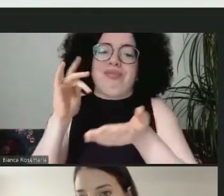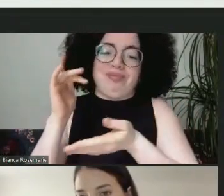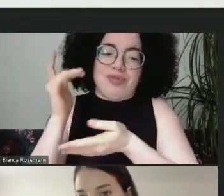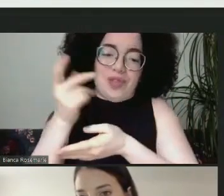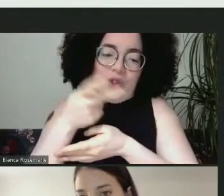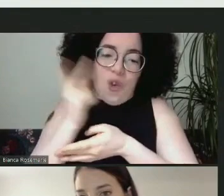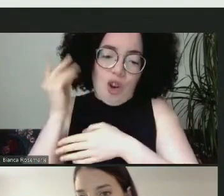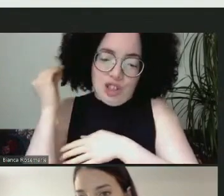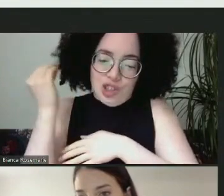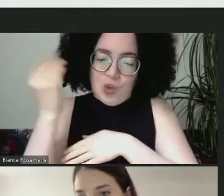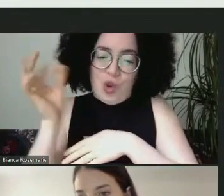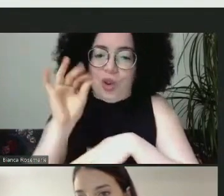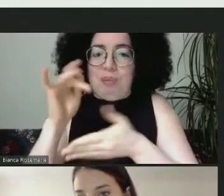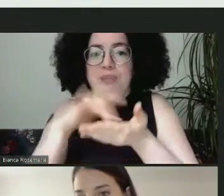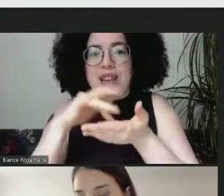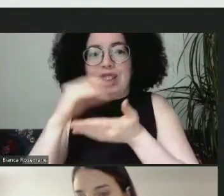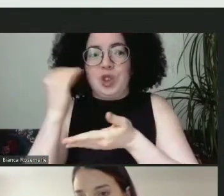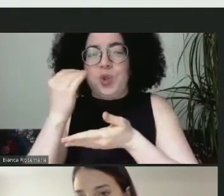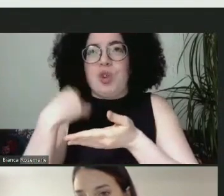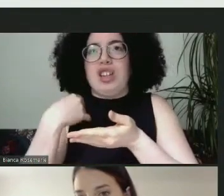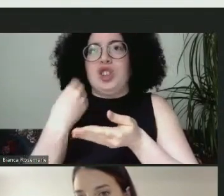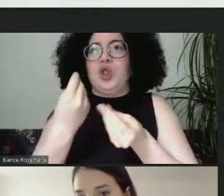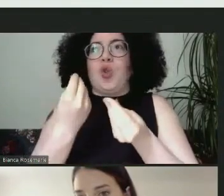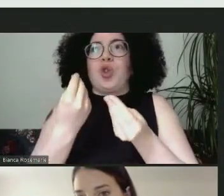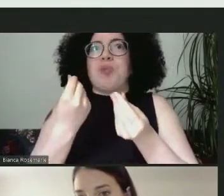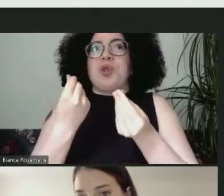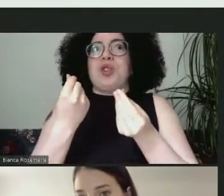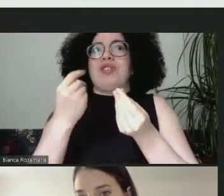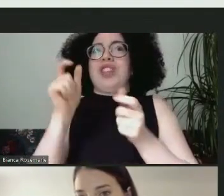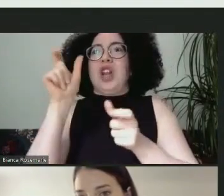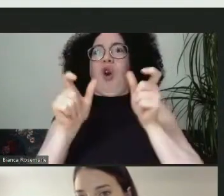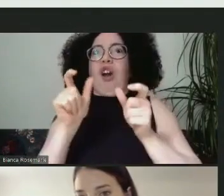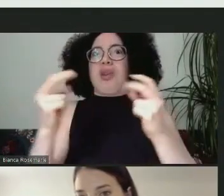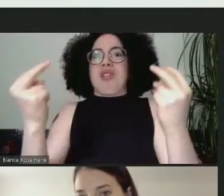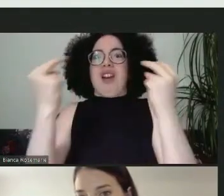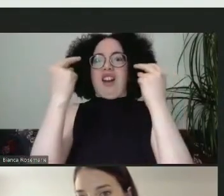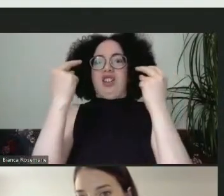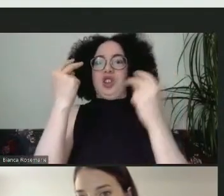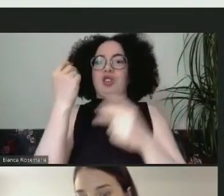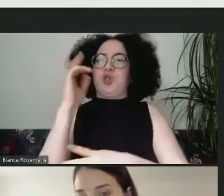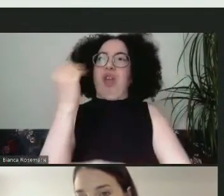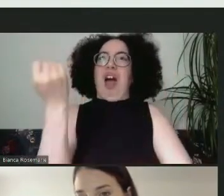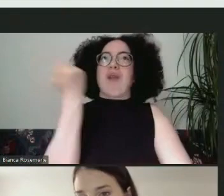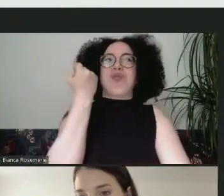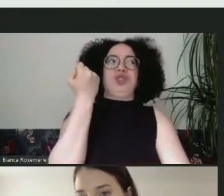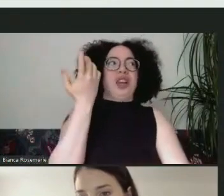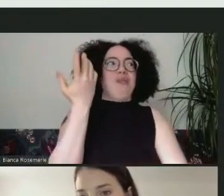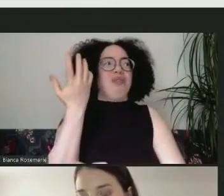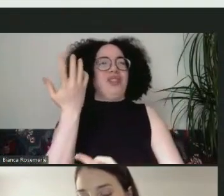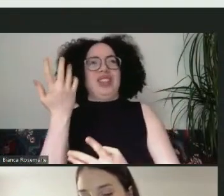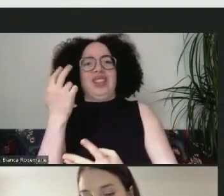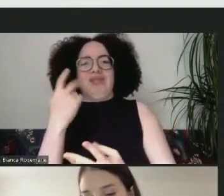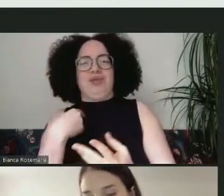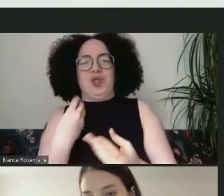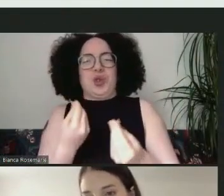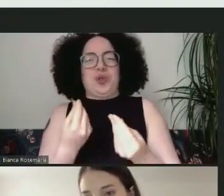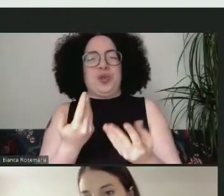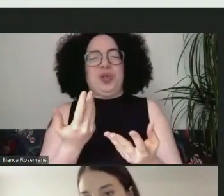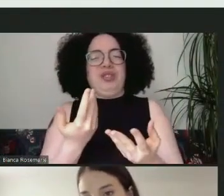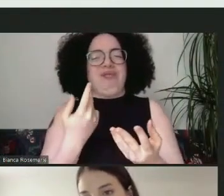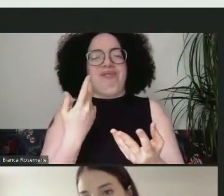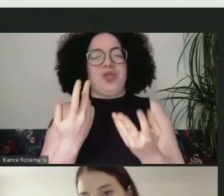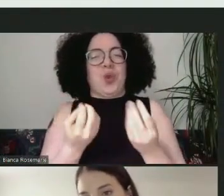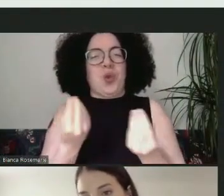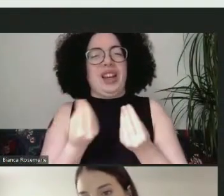das hat gedauert eigentlich bis, ich würde sagen, bis zur Mittelschule ungefähr. Da haben mich die Person, also die Mitschüler auch